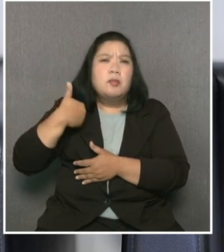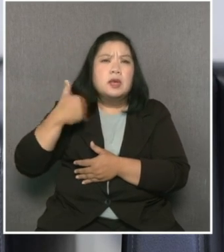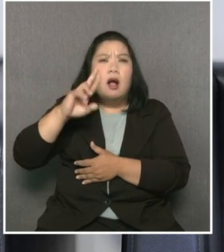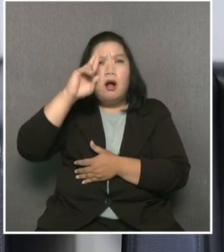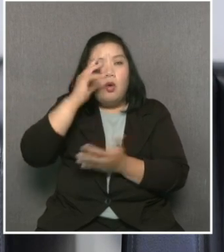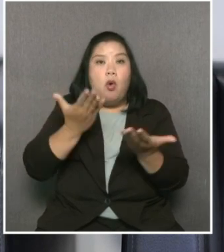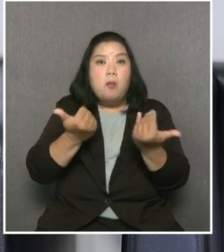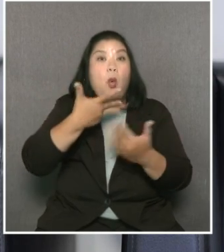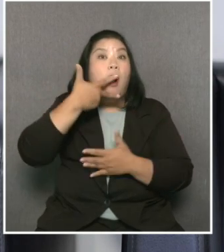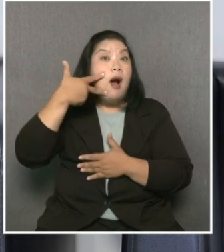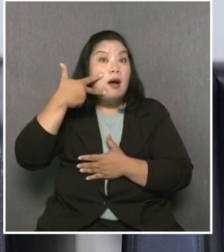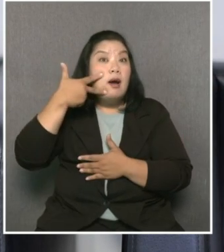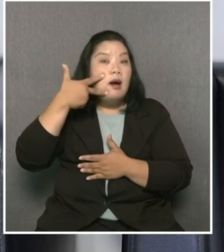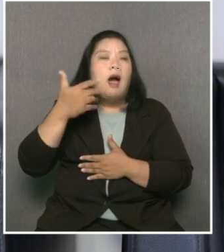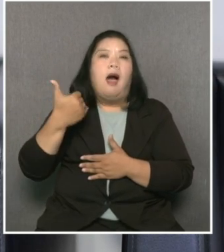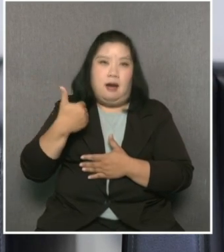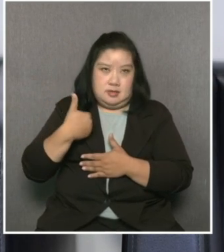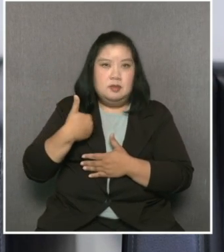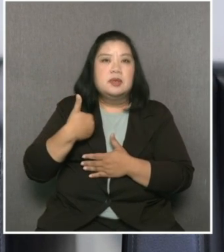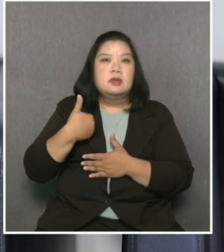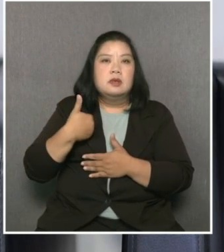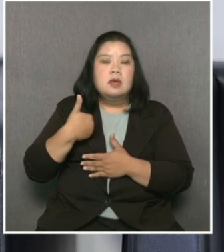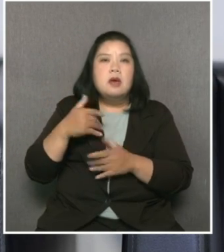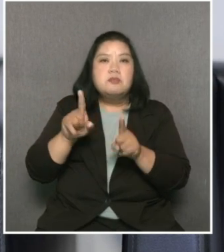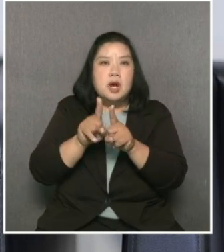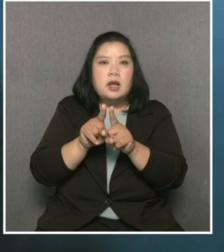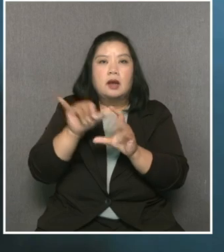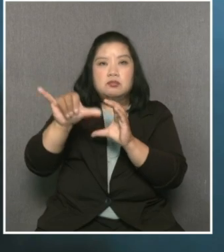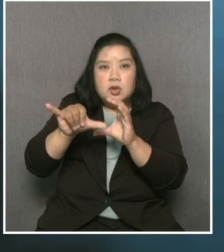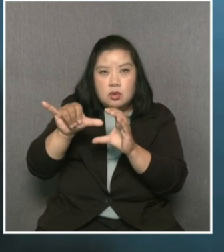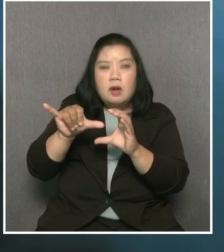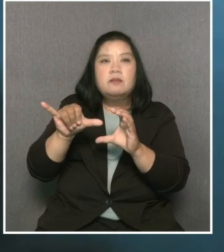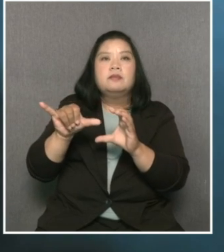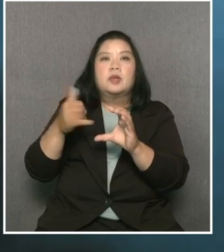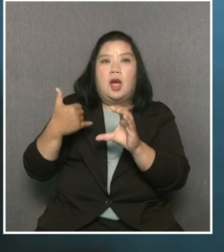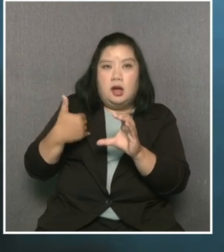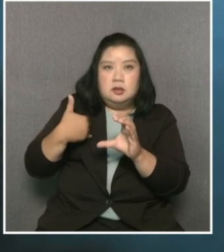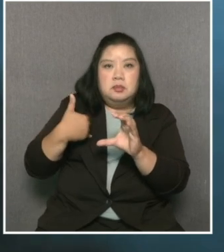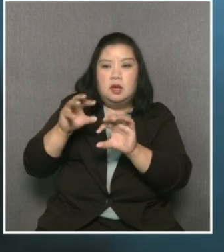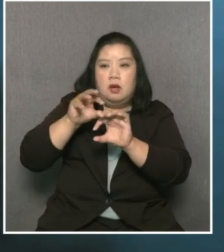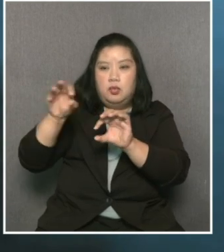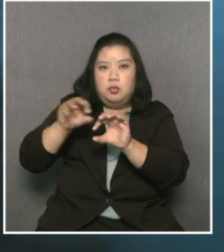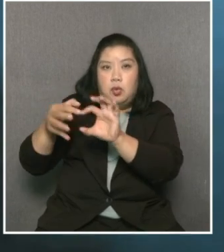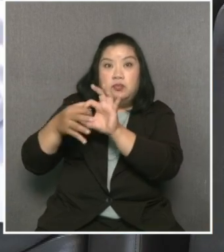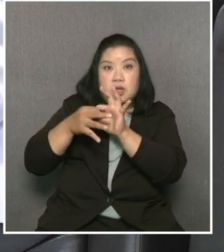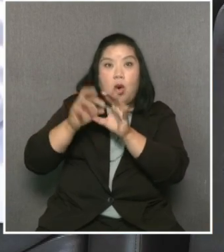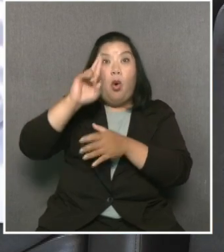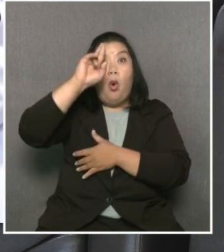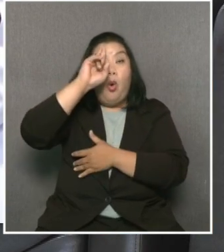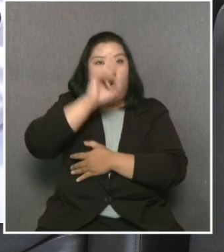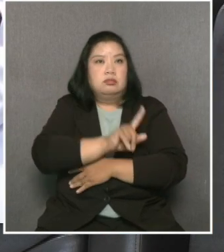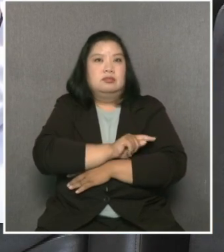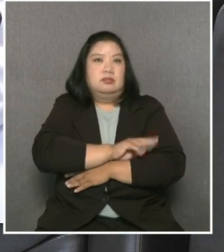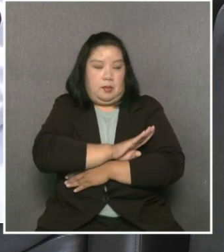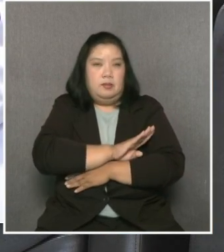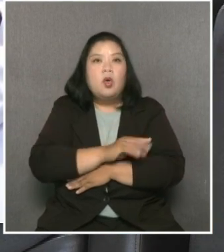ก็อาจจะมียีนพันธุกรรมบางส่วนที่ทำให้ตับอ่อนเนี่ยไม่สามารถที่จะหลั่งอินซูลินได้ปกติอยู่แล้วพอเราไปกินอ